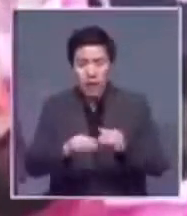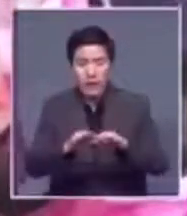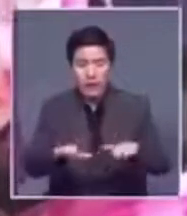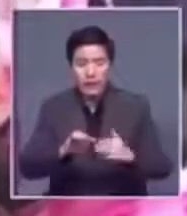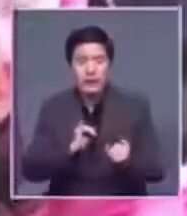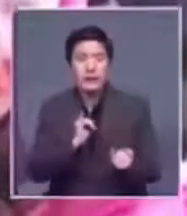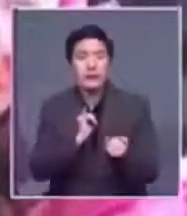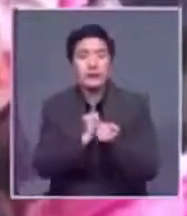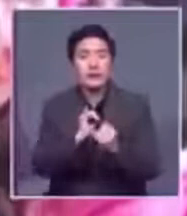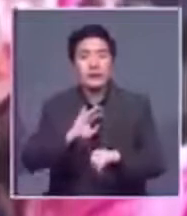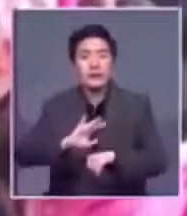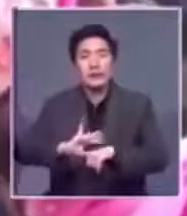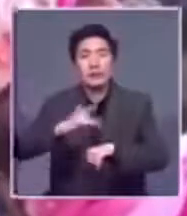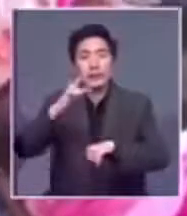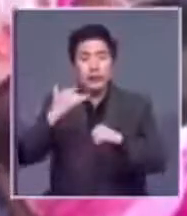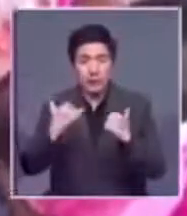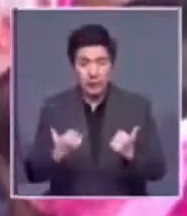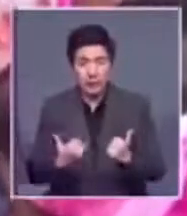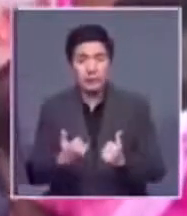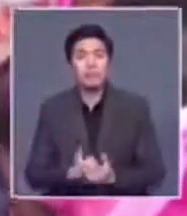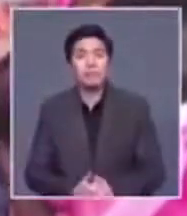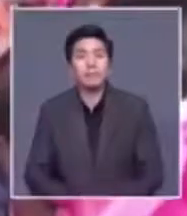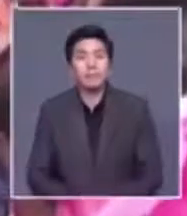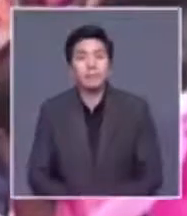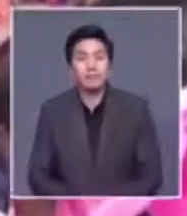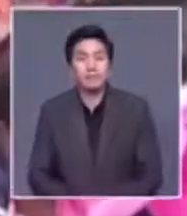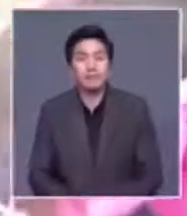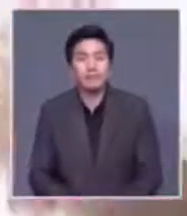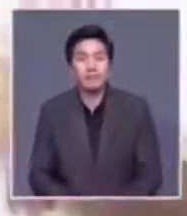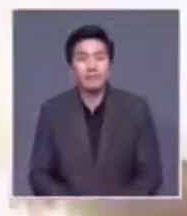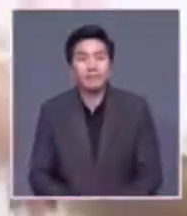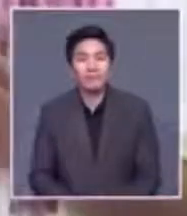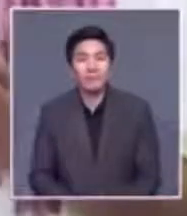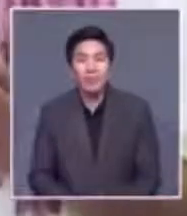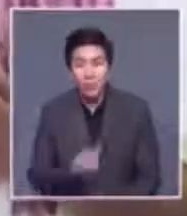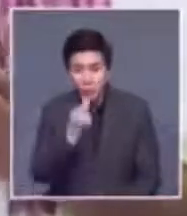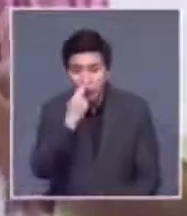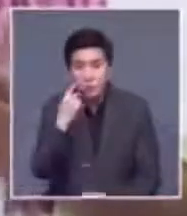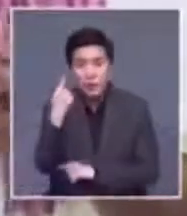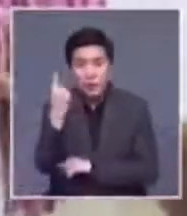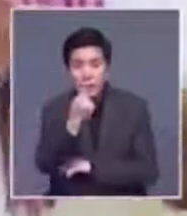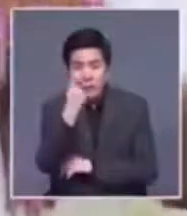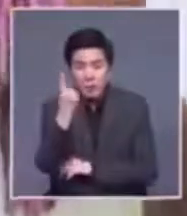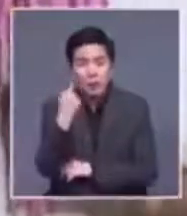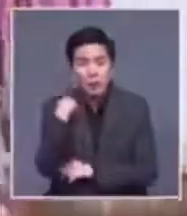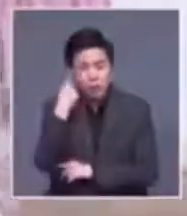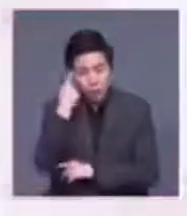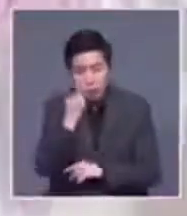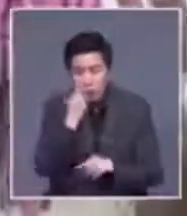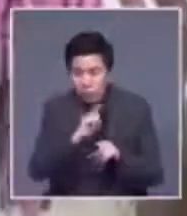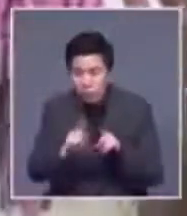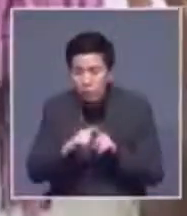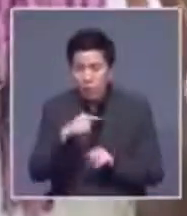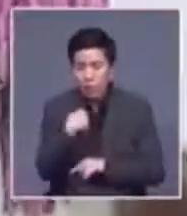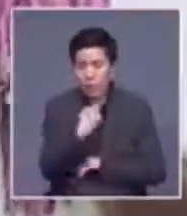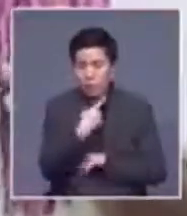ดกับธรรมชาติมากยิ่งขึ้น ก็พยายามศึกษาเรื่องของการท่องเที่ยวนะครับทำความเข้าใจเรื่องของการท่องเที่ยวว่าสุดท้ายแล้วเนี่ย